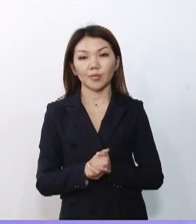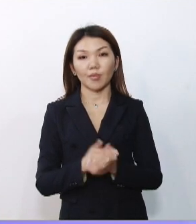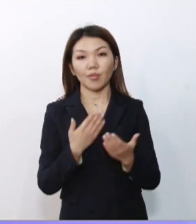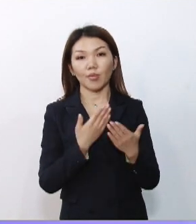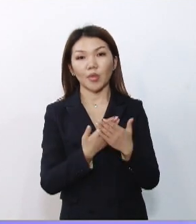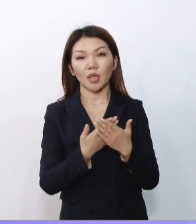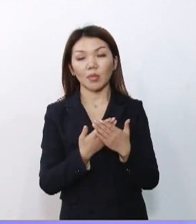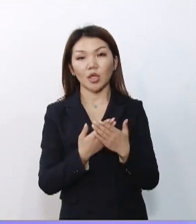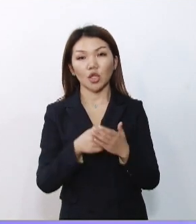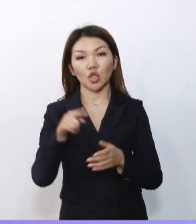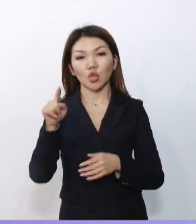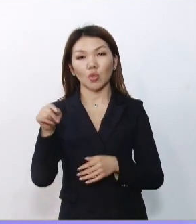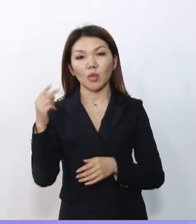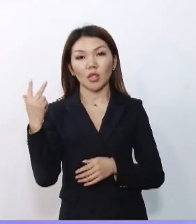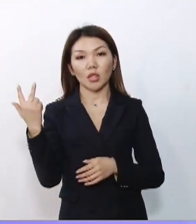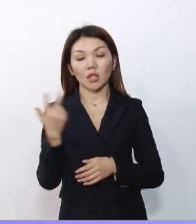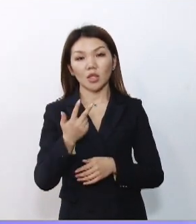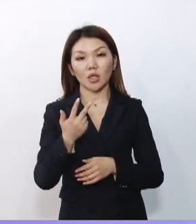Пример номер 3.